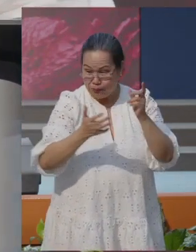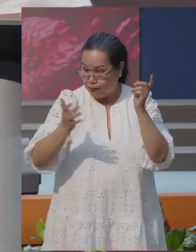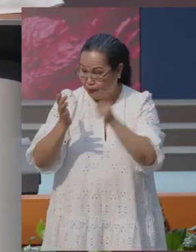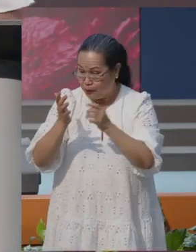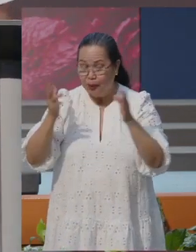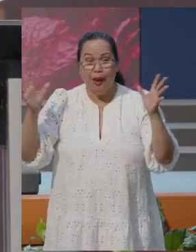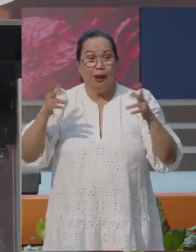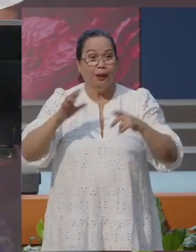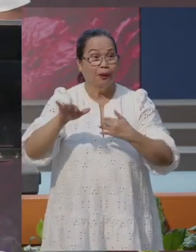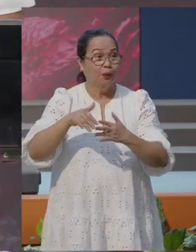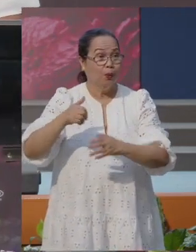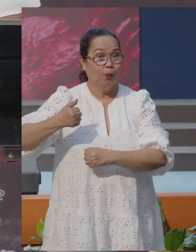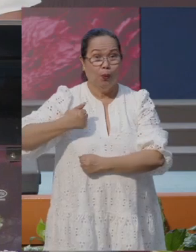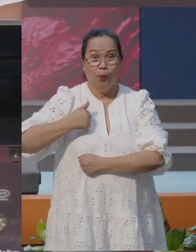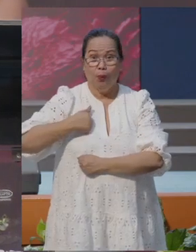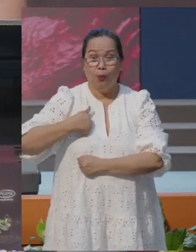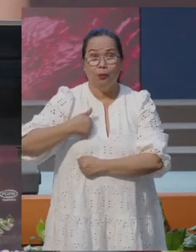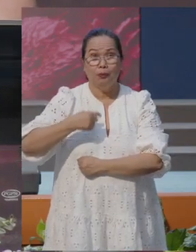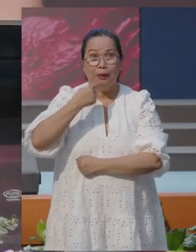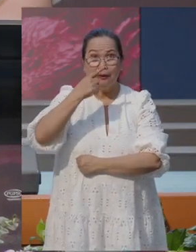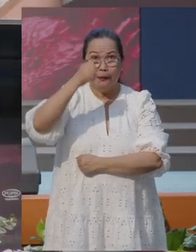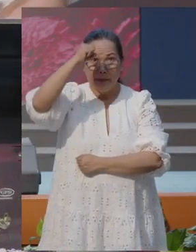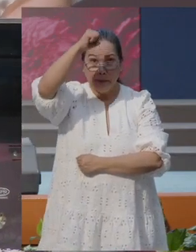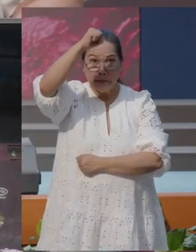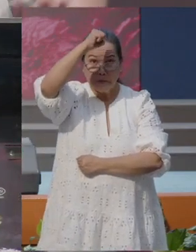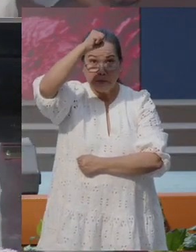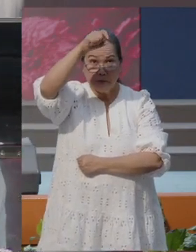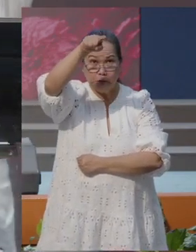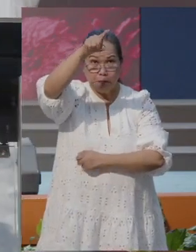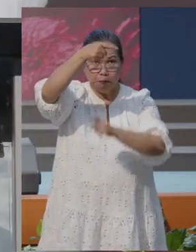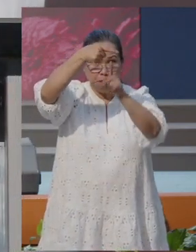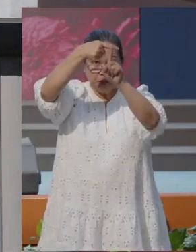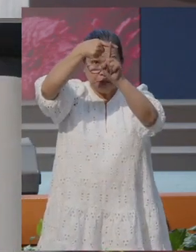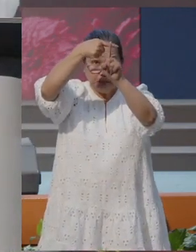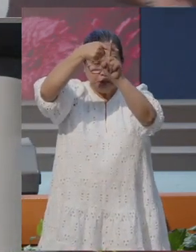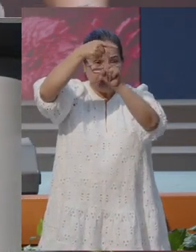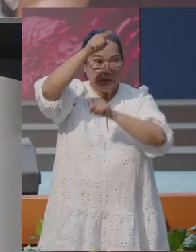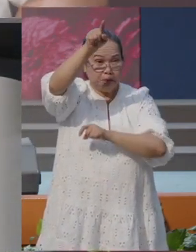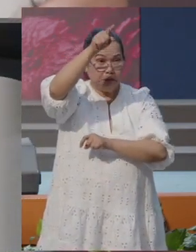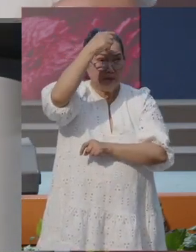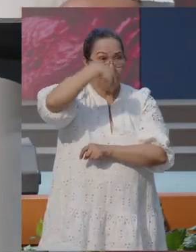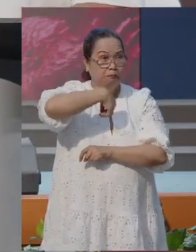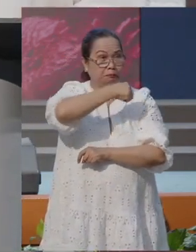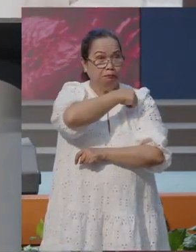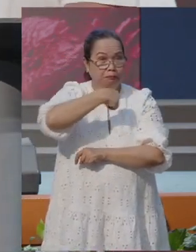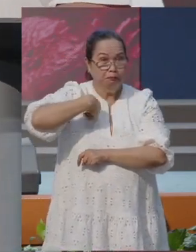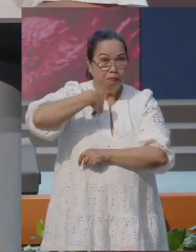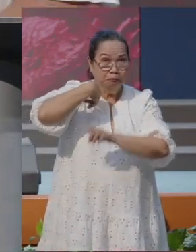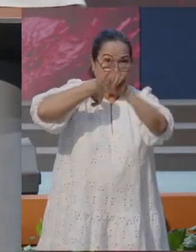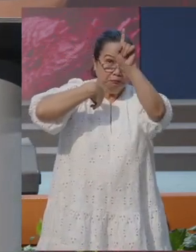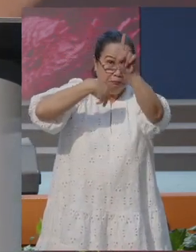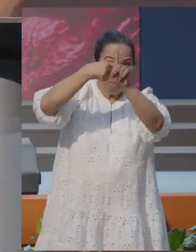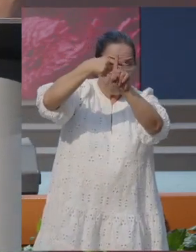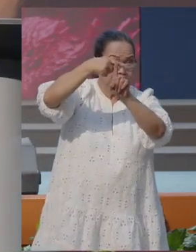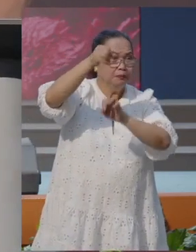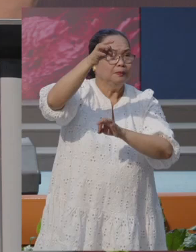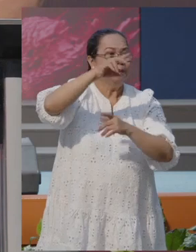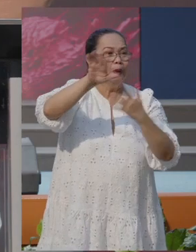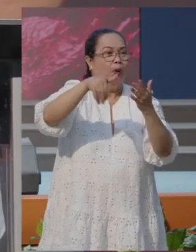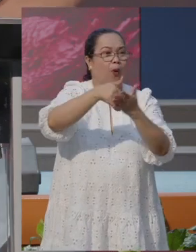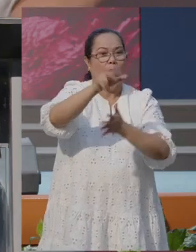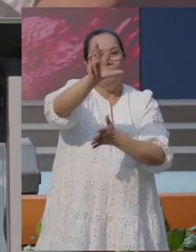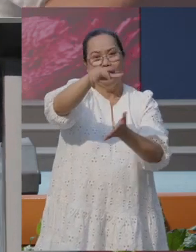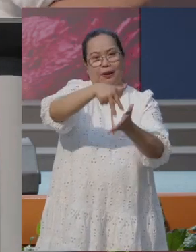mga taong sumigaw ng crucify Him, a few weeks later, sa day of Pentecost, 3,000 sa